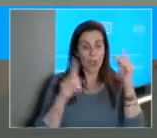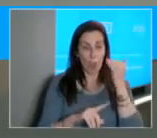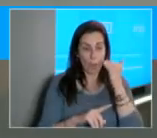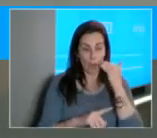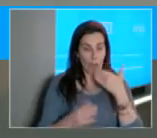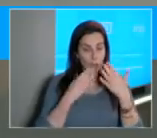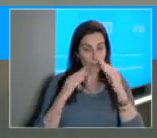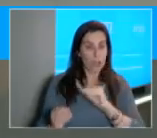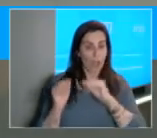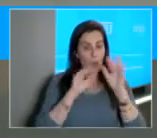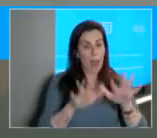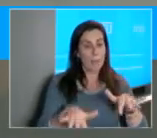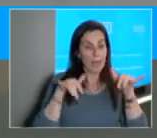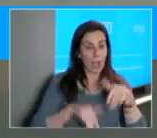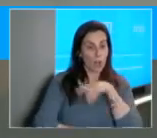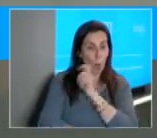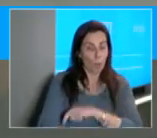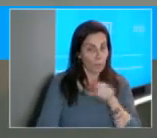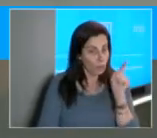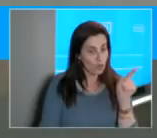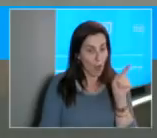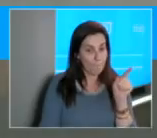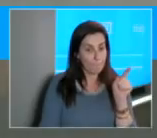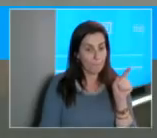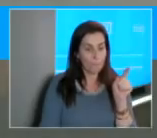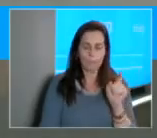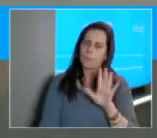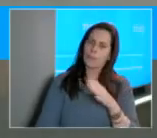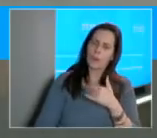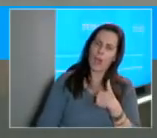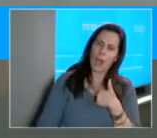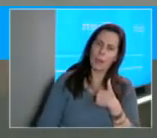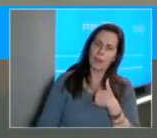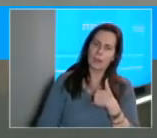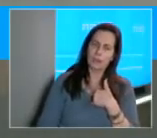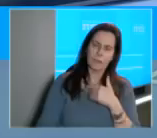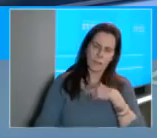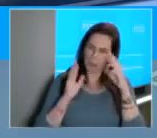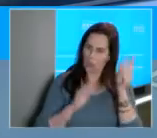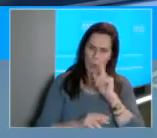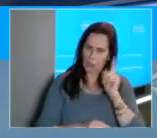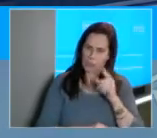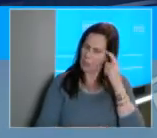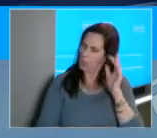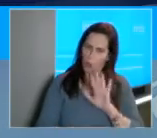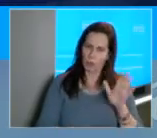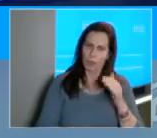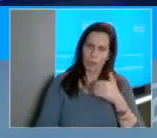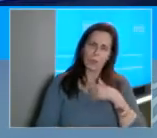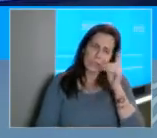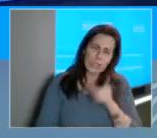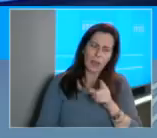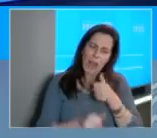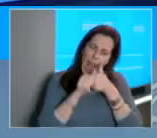האמריקאי, הדיון יעבור למליאת האום, ושם תראי, התוצאה תהיה פחות טובה? אני מקווה שאנחנו לא צריכים להיות מודאגים. אנחנו